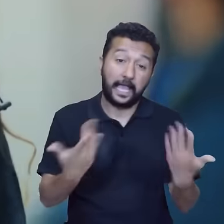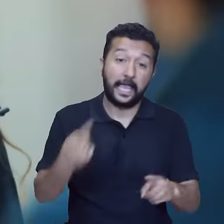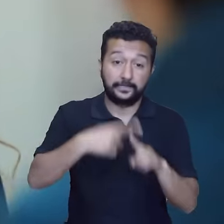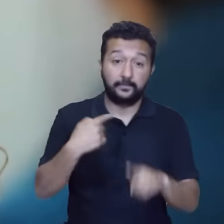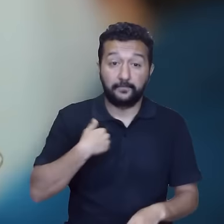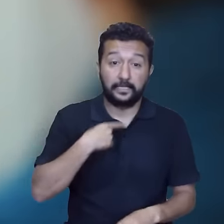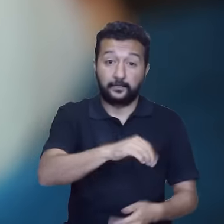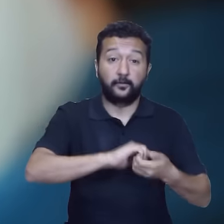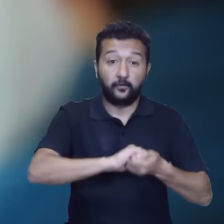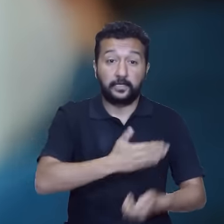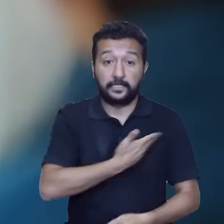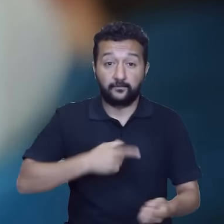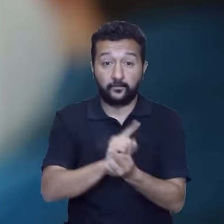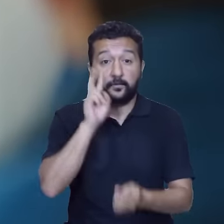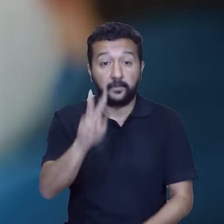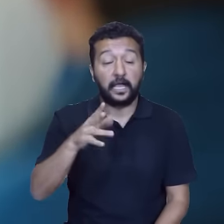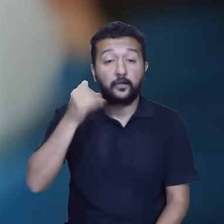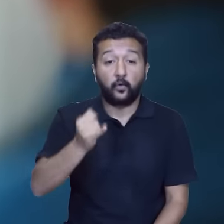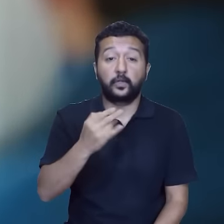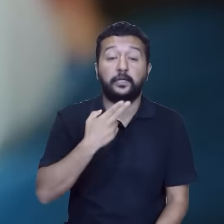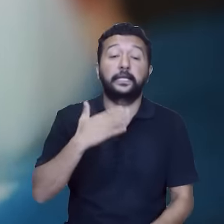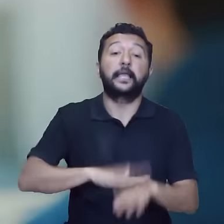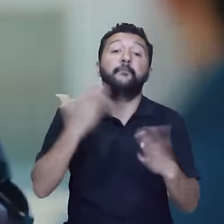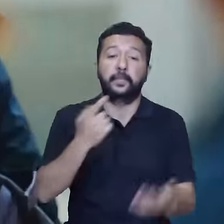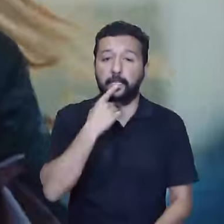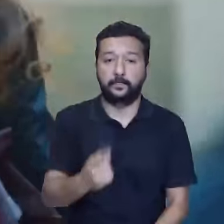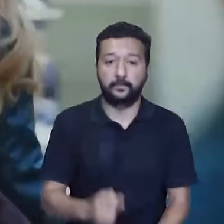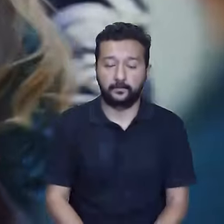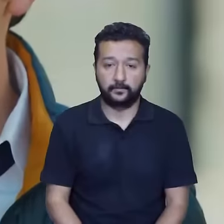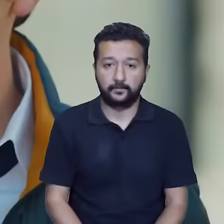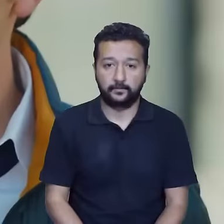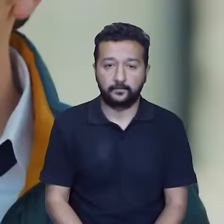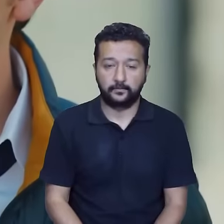Ayrıca ben kankimin sevdiği çocuğa bakacak kadar adilik edip yapmadım daha.